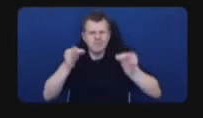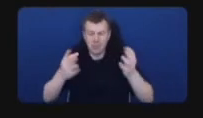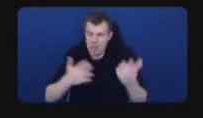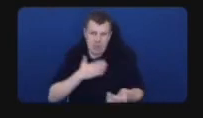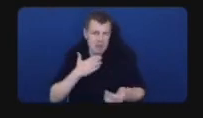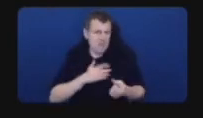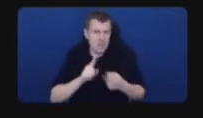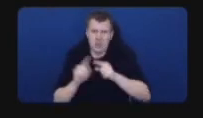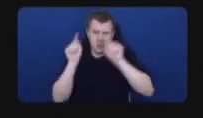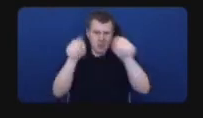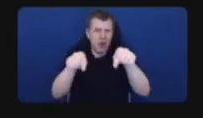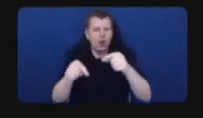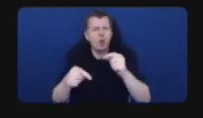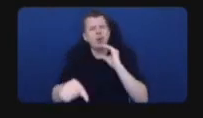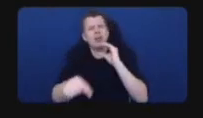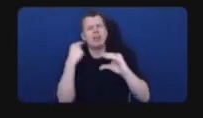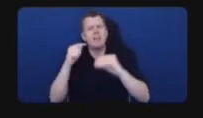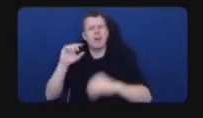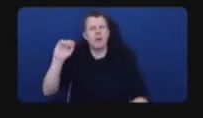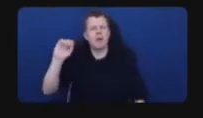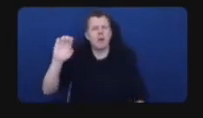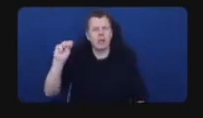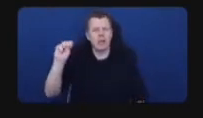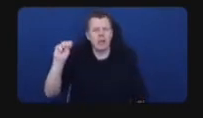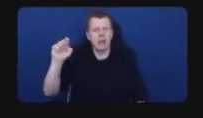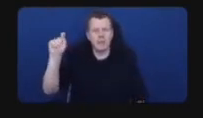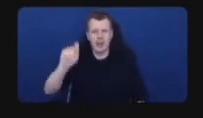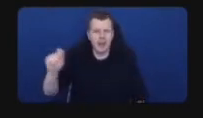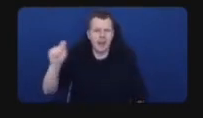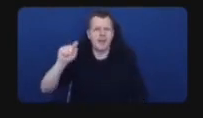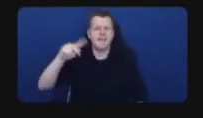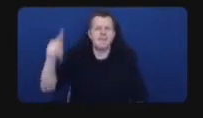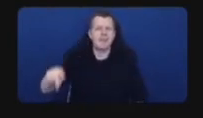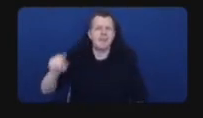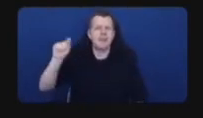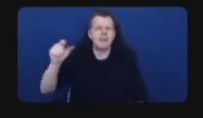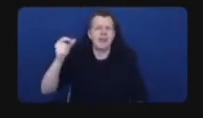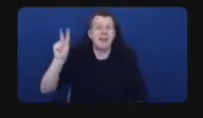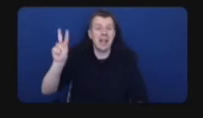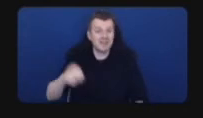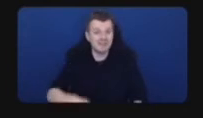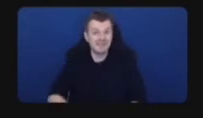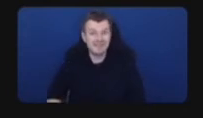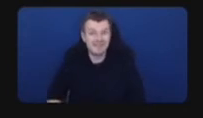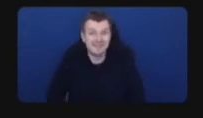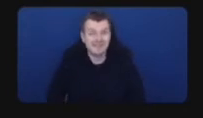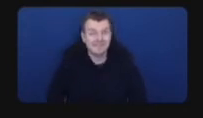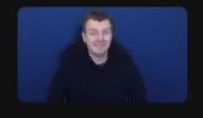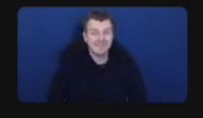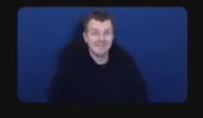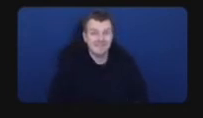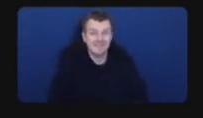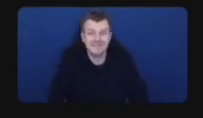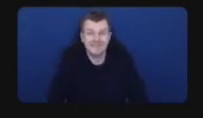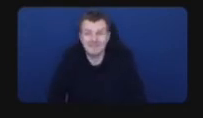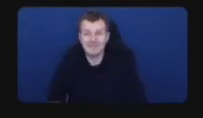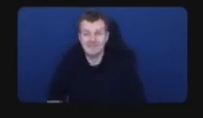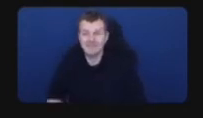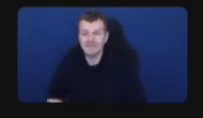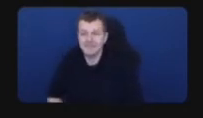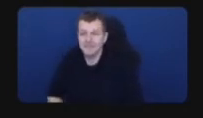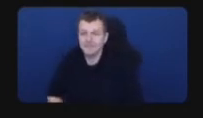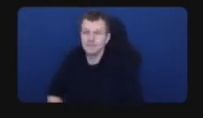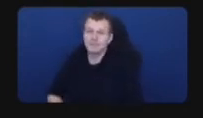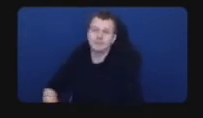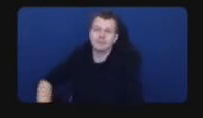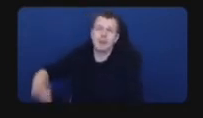如果大家需要有更仔细的，在这方面有更仔细的更详细的一些信息会一些演讲的话，可以跟我们